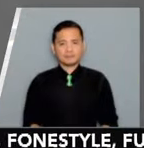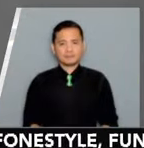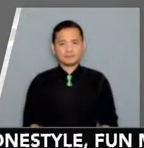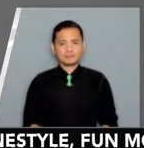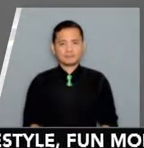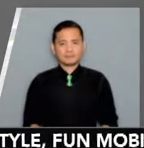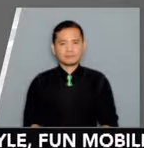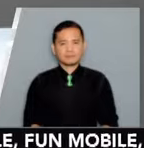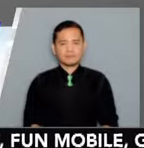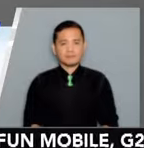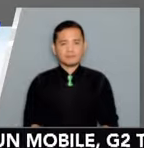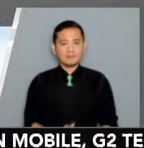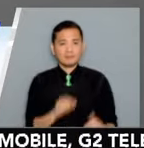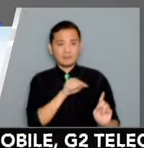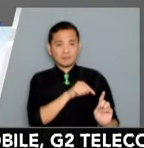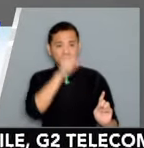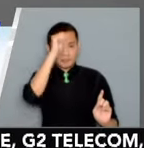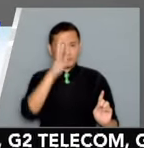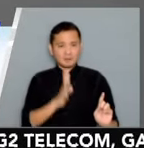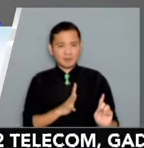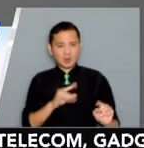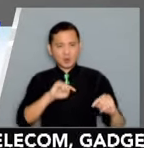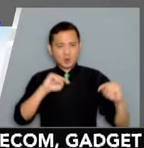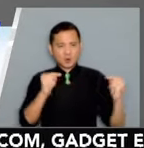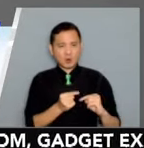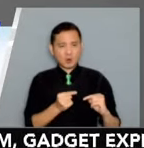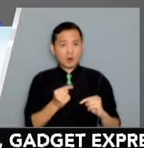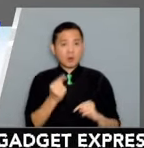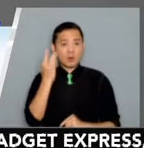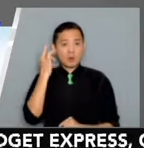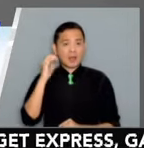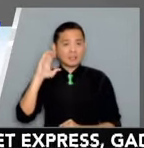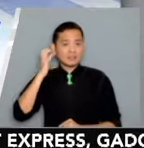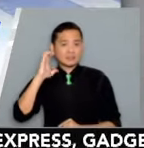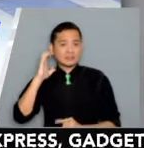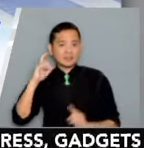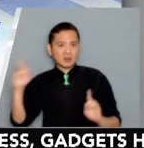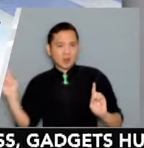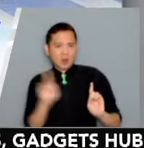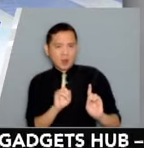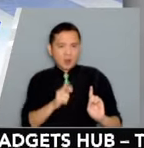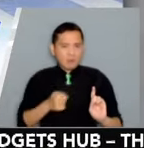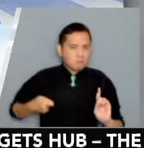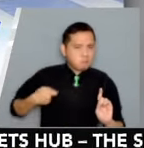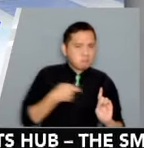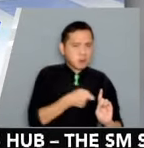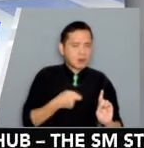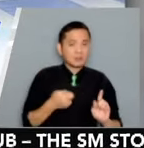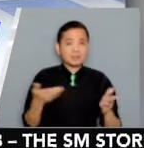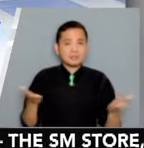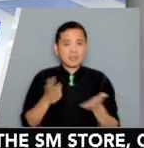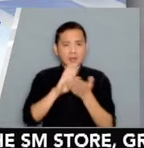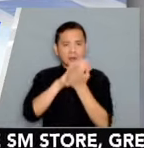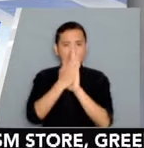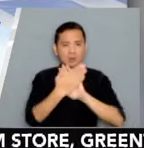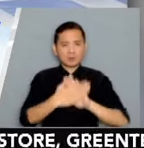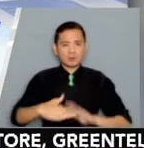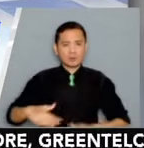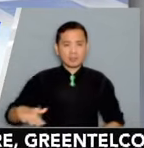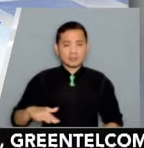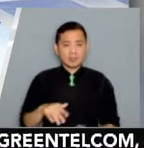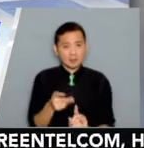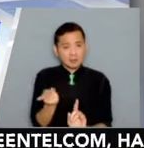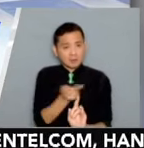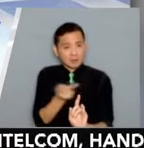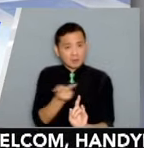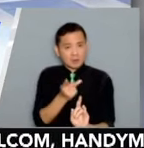Sugatan ng isang lalaki matapos tagain ang kanyang pinsan sa Karamoran, Catanduanes. Base sa investigasyon, nagiinuman ang biktima at ang sospek